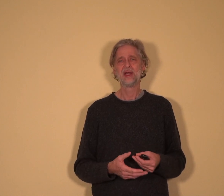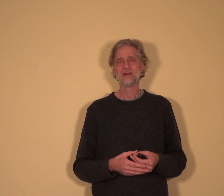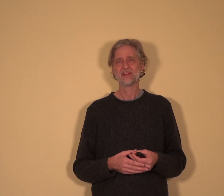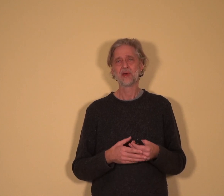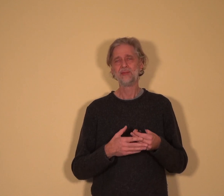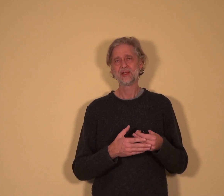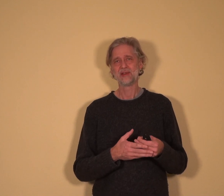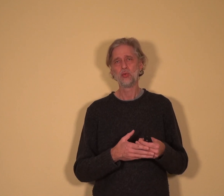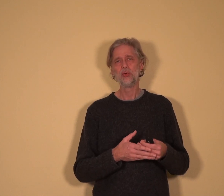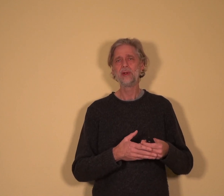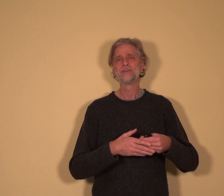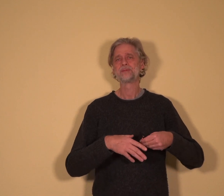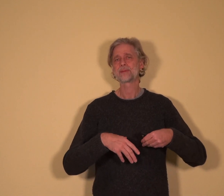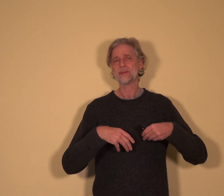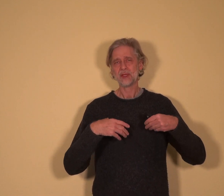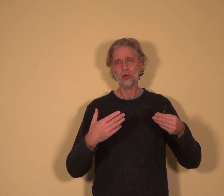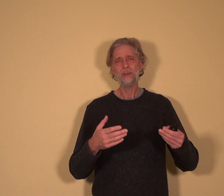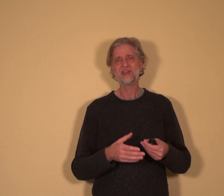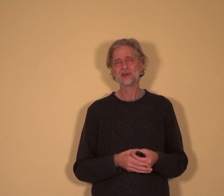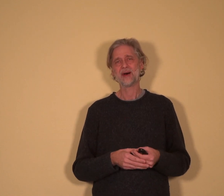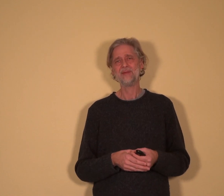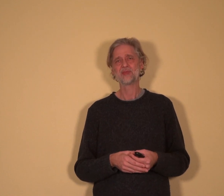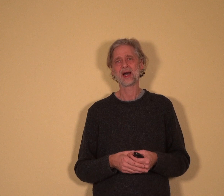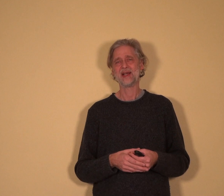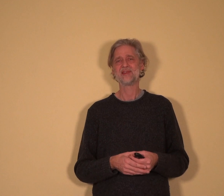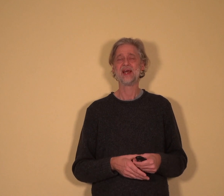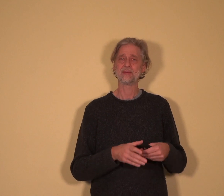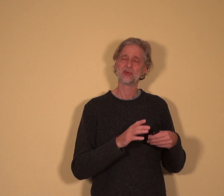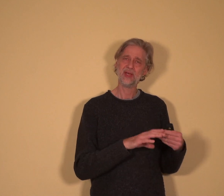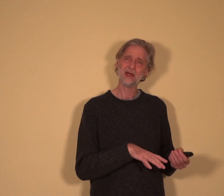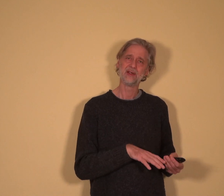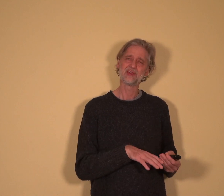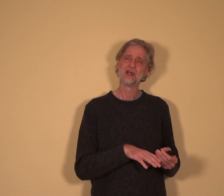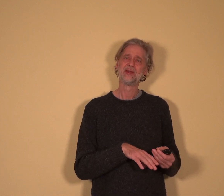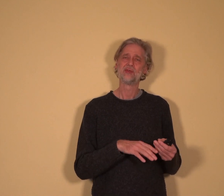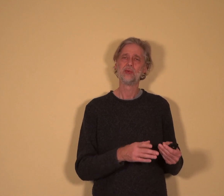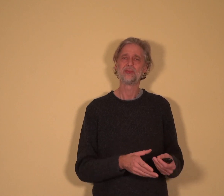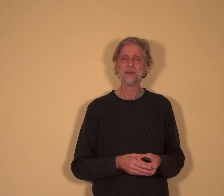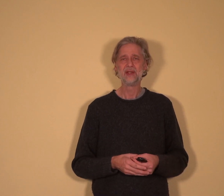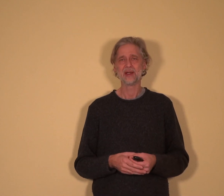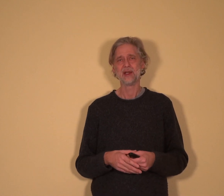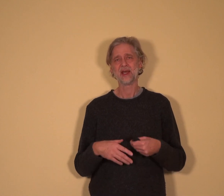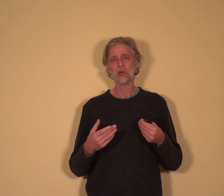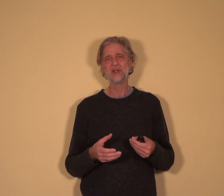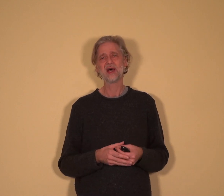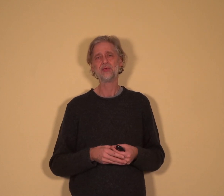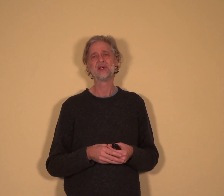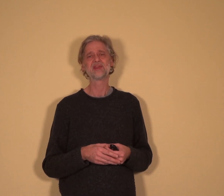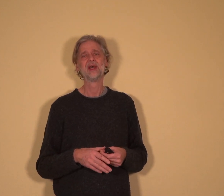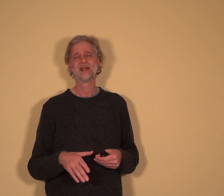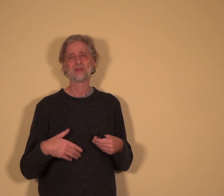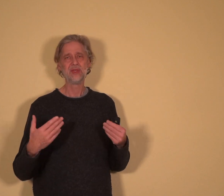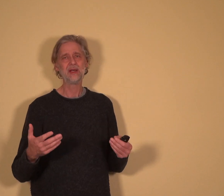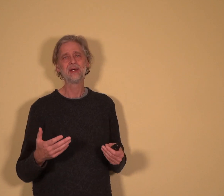anschauen, was können wir denn tun, um CO2, was bereits in der Atmosphäre ist, zu vermindern. Der Grund dafür